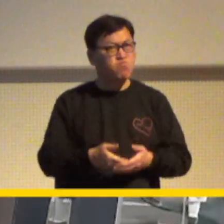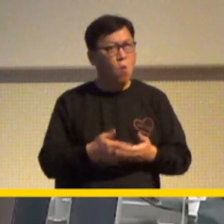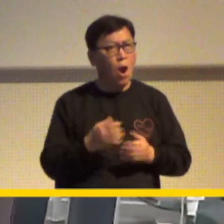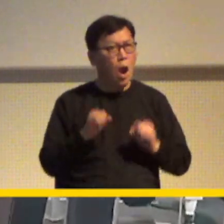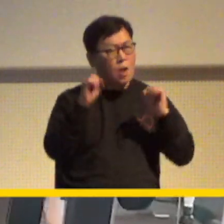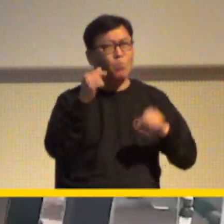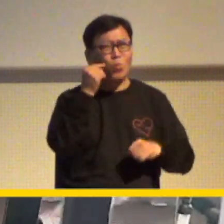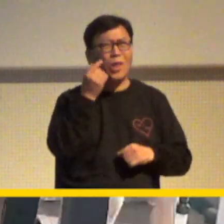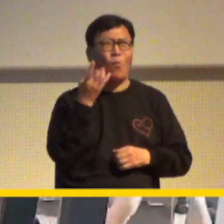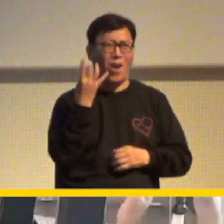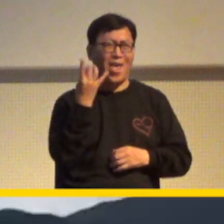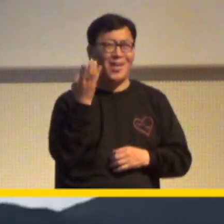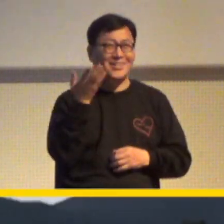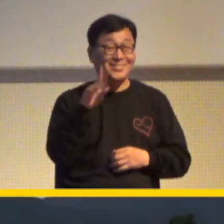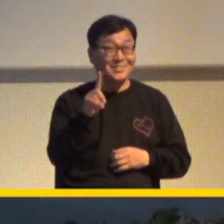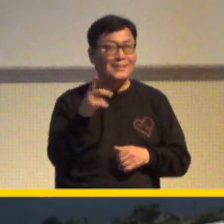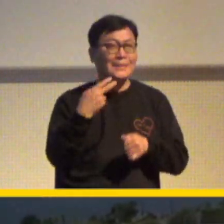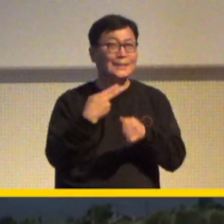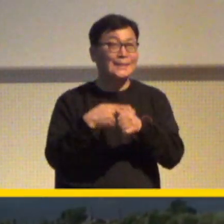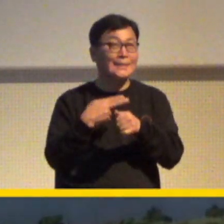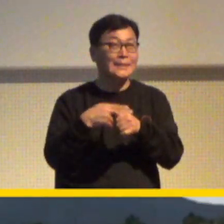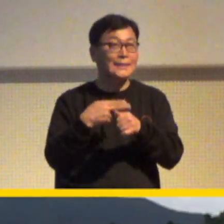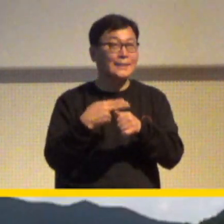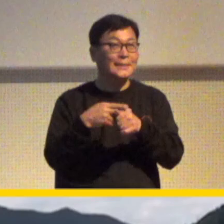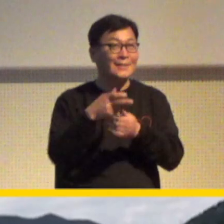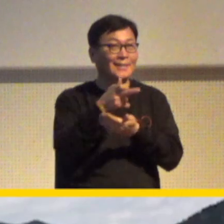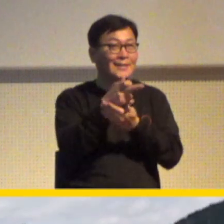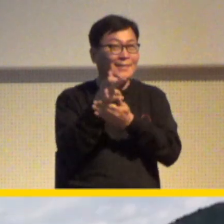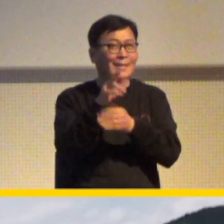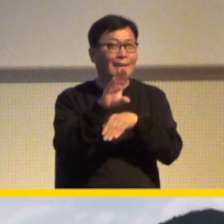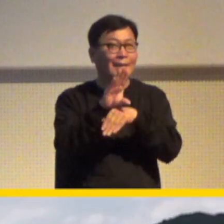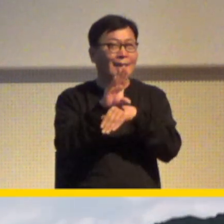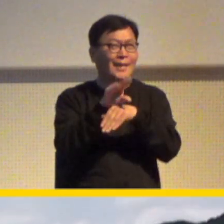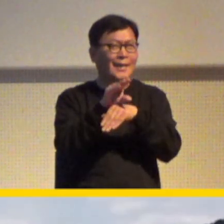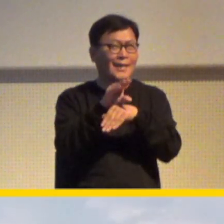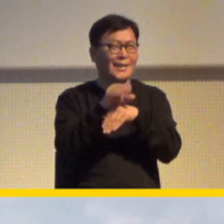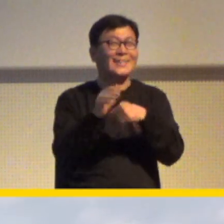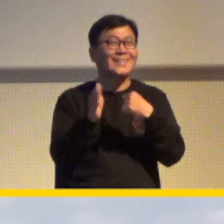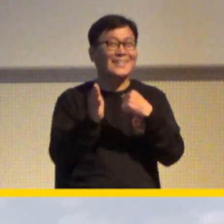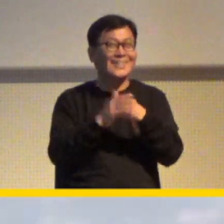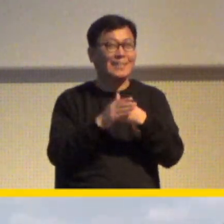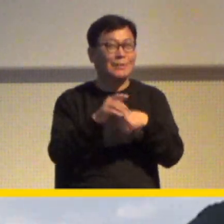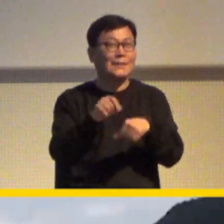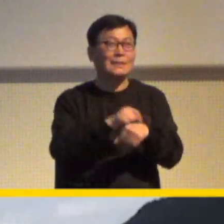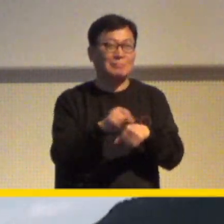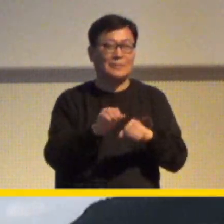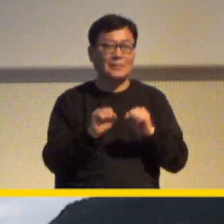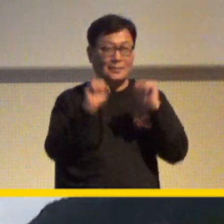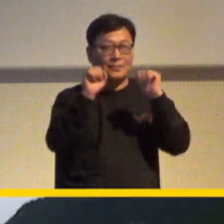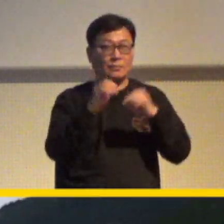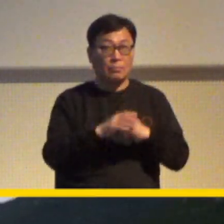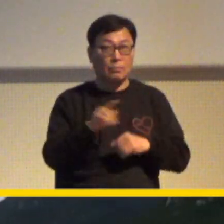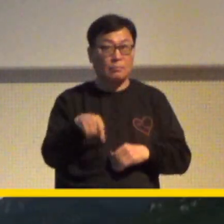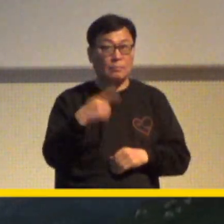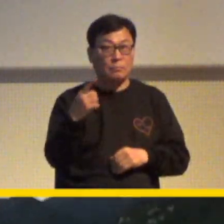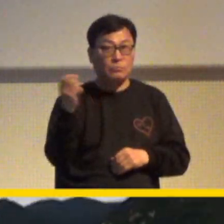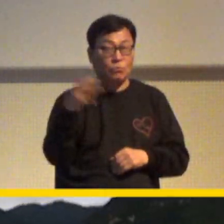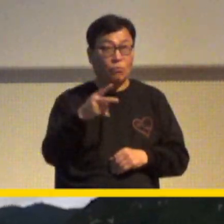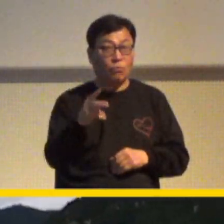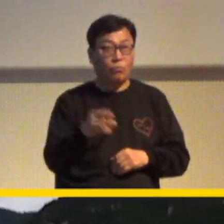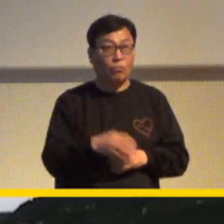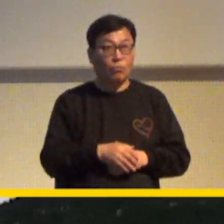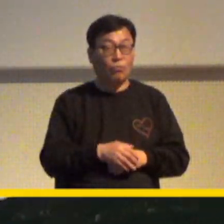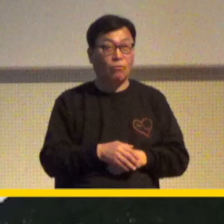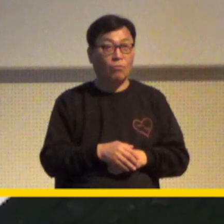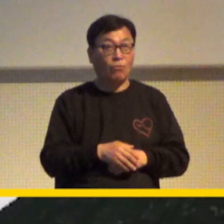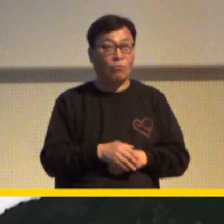듣는데 선생님이 그래도 영상 찍는데 하나 끼워봐야 안 되겠냐고 하셨었기에. 전 무슨 뭔가요? 아 저번에 이번에